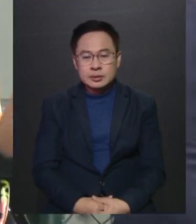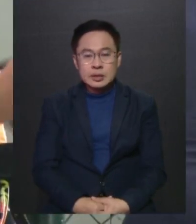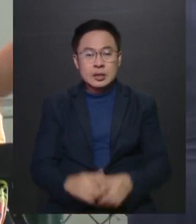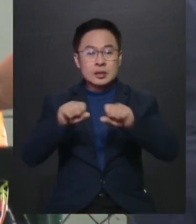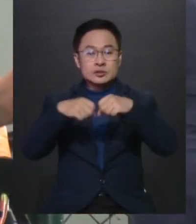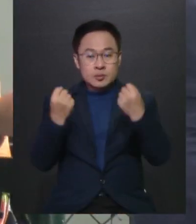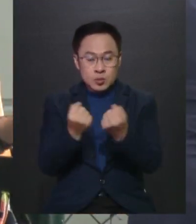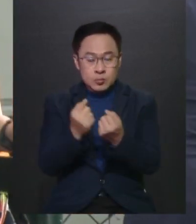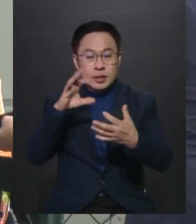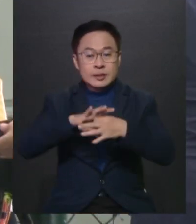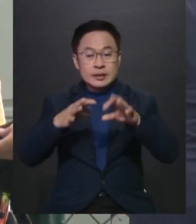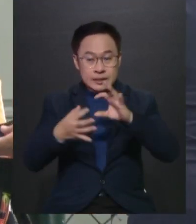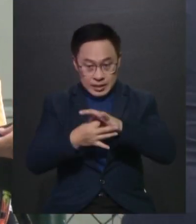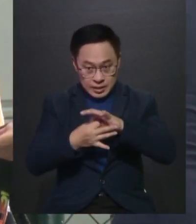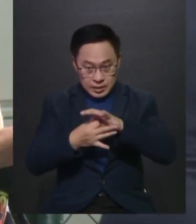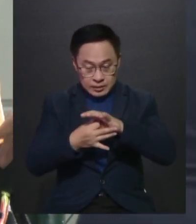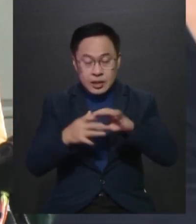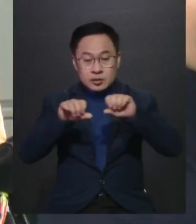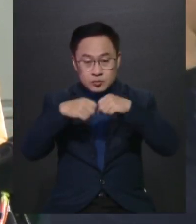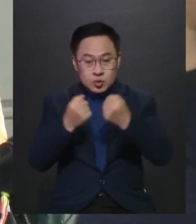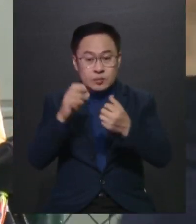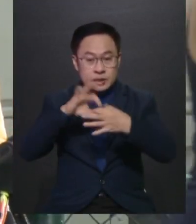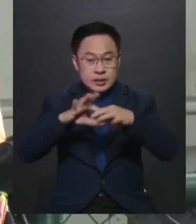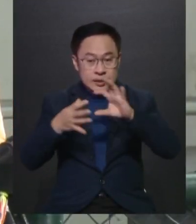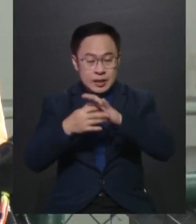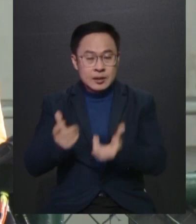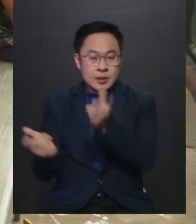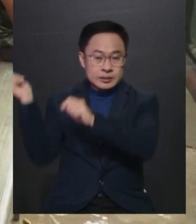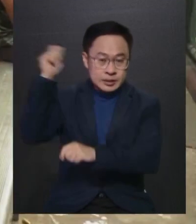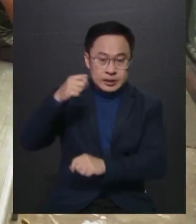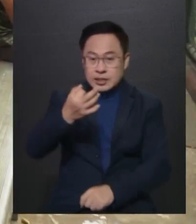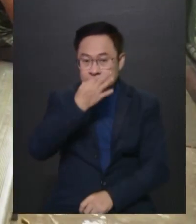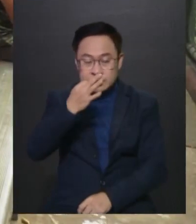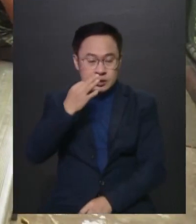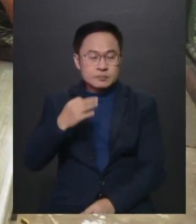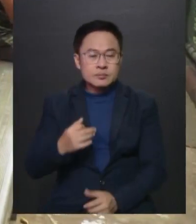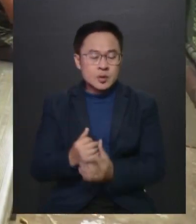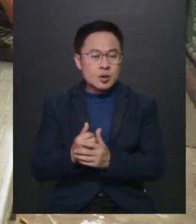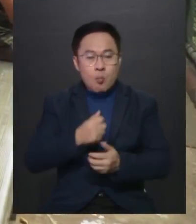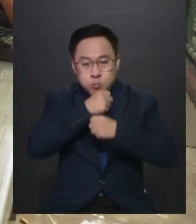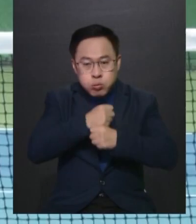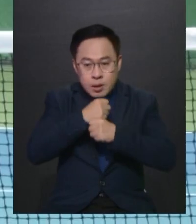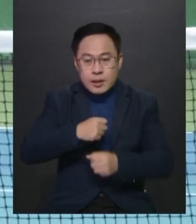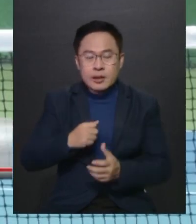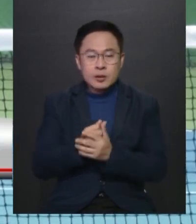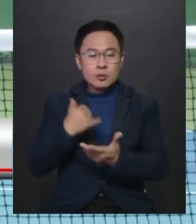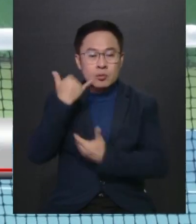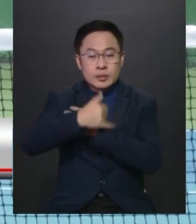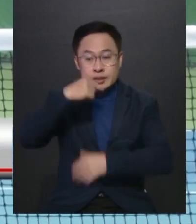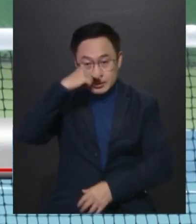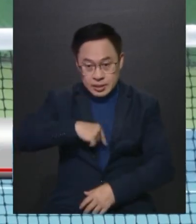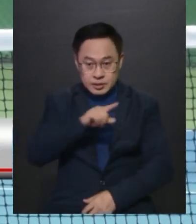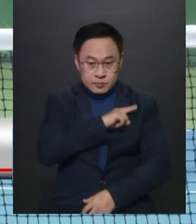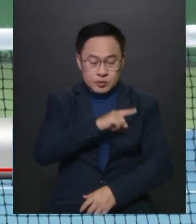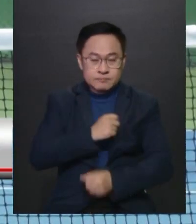สมาคมกีฬาเทนนิสลีกอาวุโสอาชีพนะคะจัดการแข่งขันเทนนิสลีกอาวุโสชิงแชมป์ประเทศไทยชิงถ้วยพระราชทานสมเ